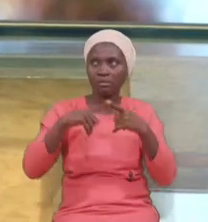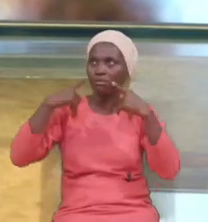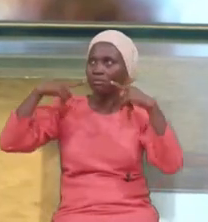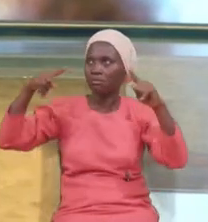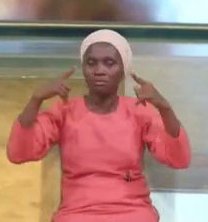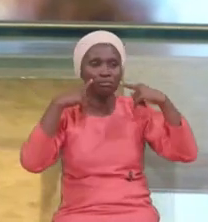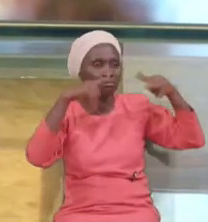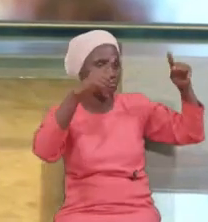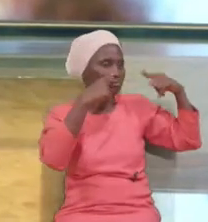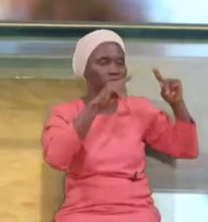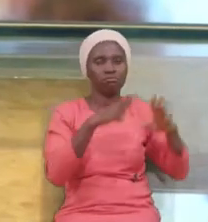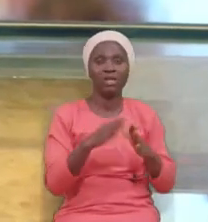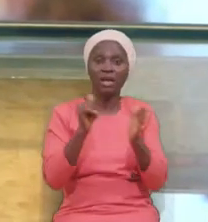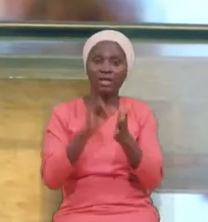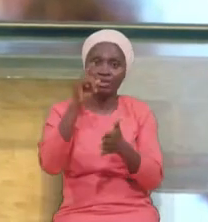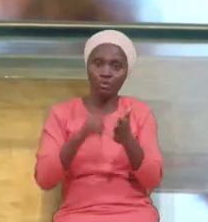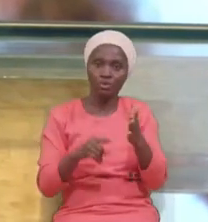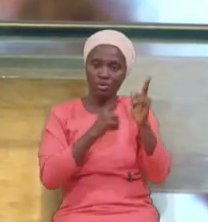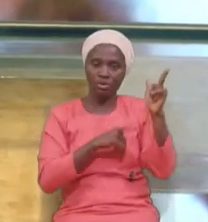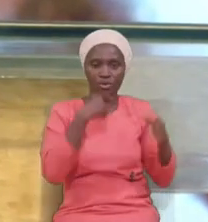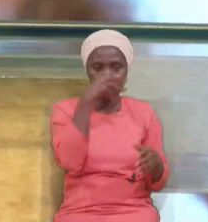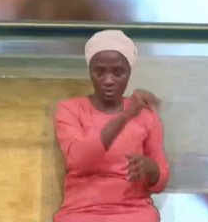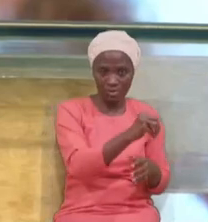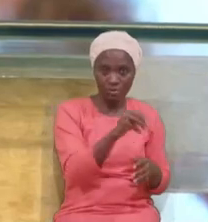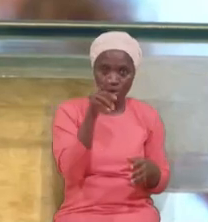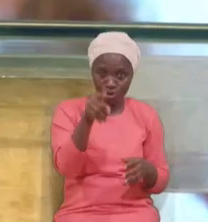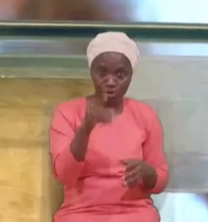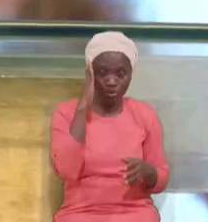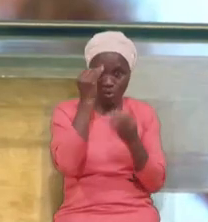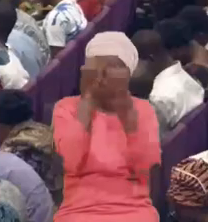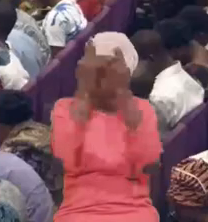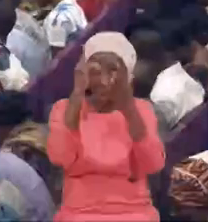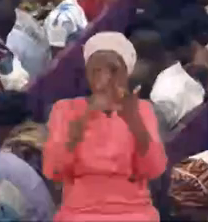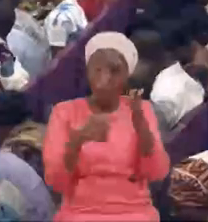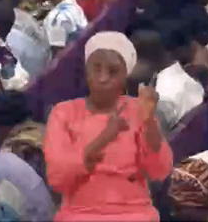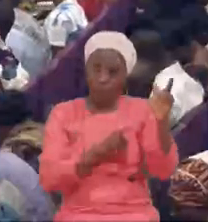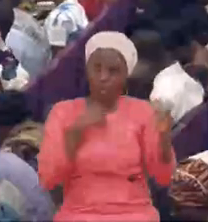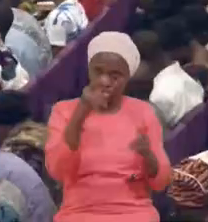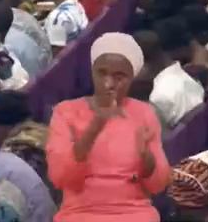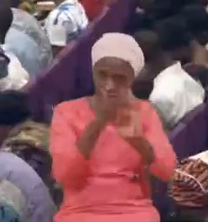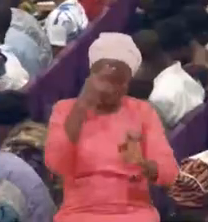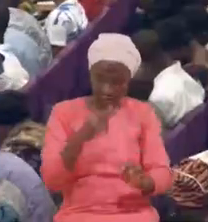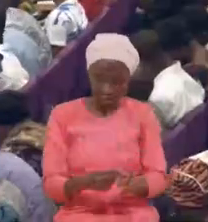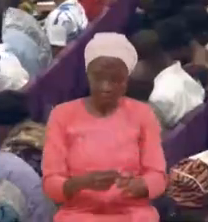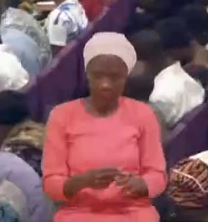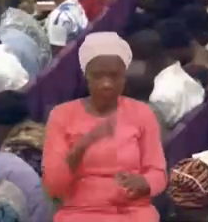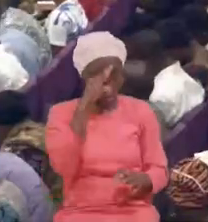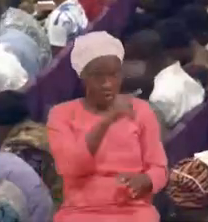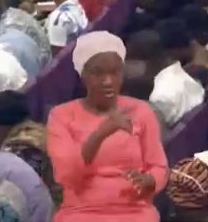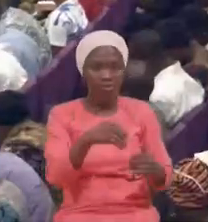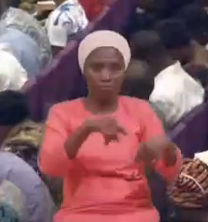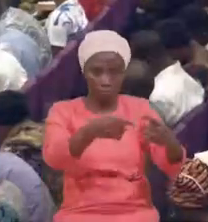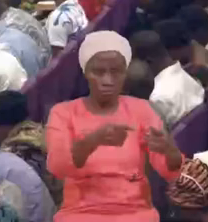à publier ce que le Seigneur lui a dit. Vous ferez ce que le Seigneur vous a dit de faire. Vous ferez ce que le Seigneur vous dit. Il s'en